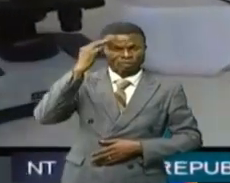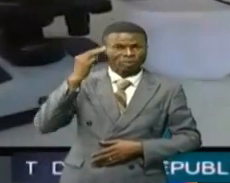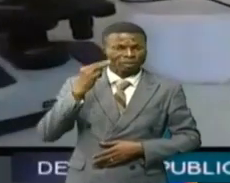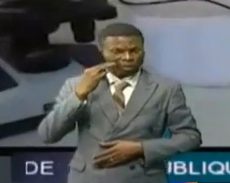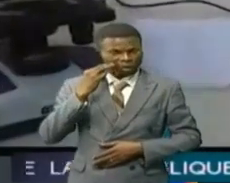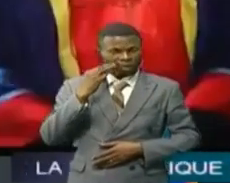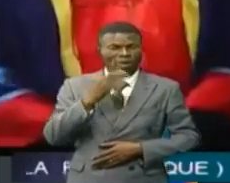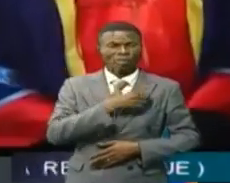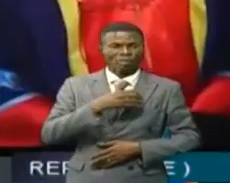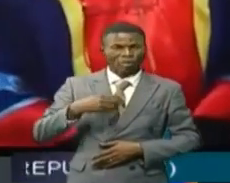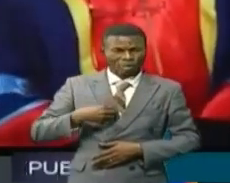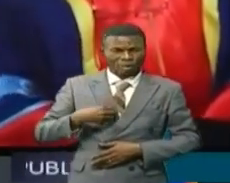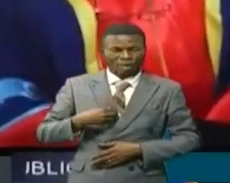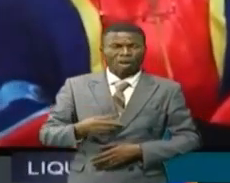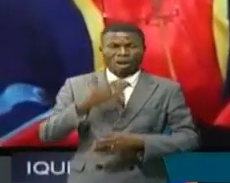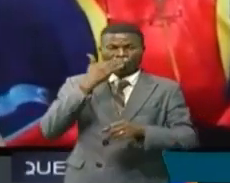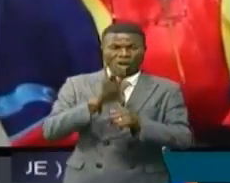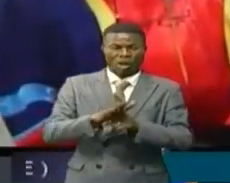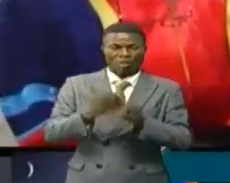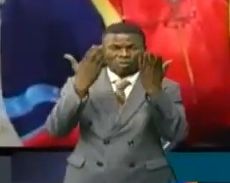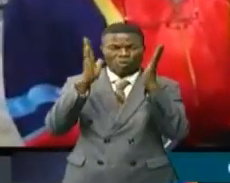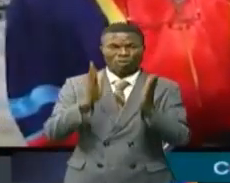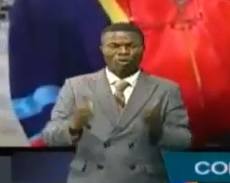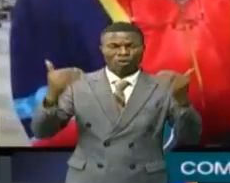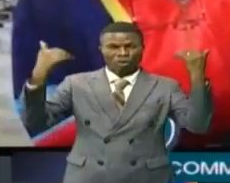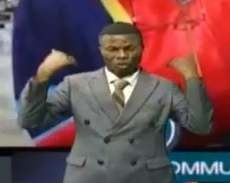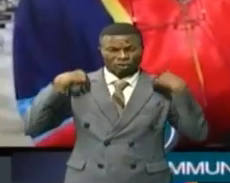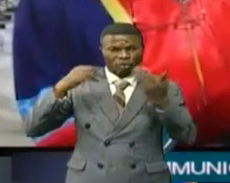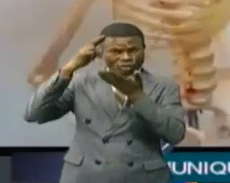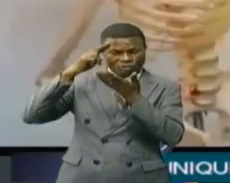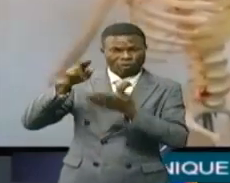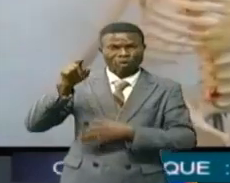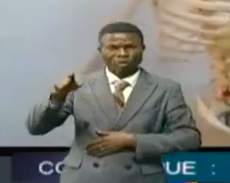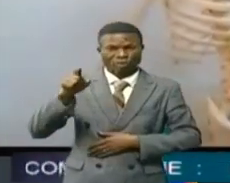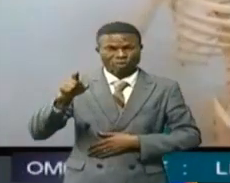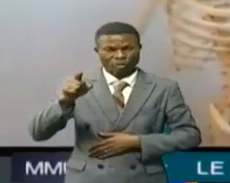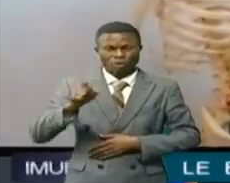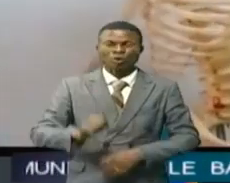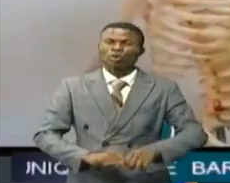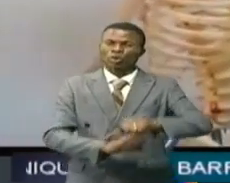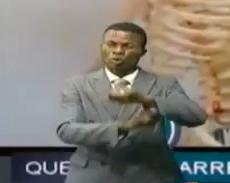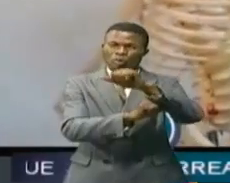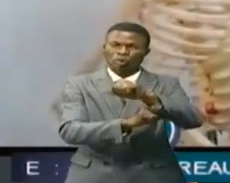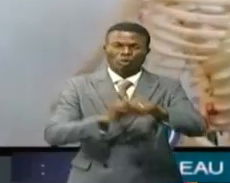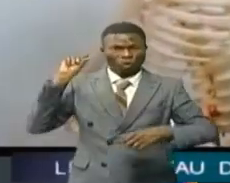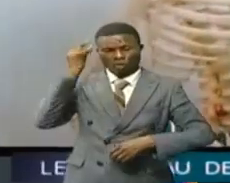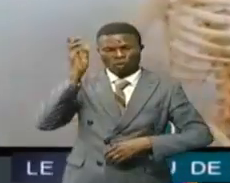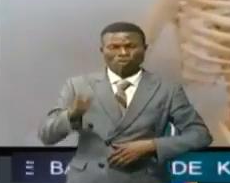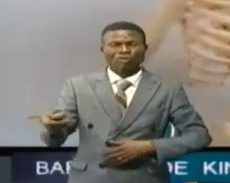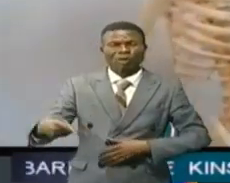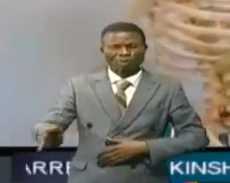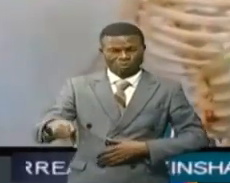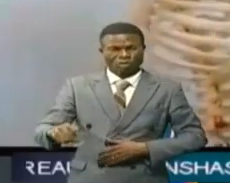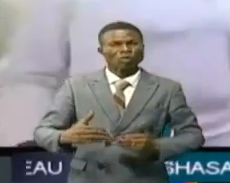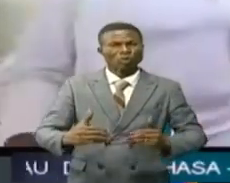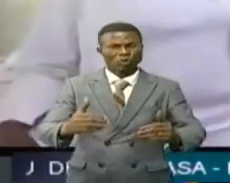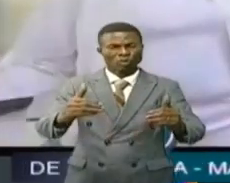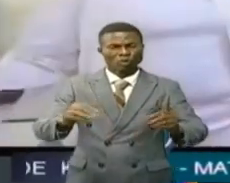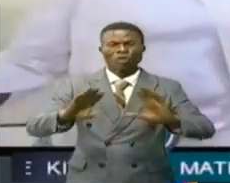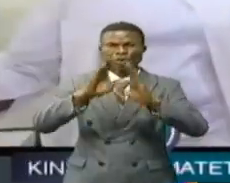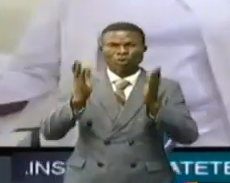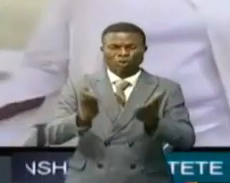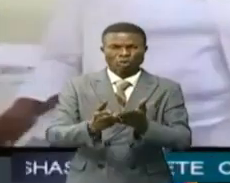a assuré les étudiants et les autorités académiques de l'accompagnement du gouverneur des provinces et de tout